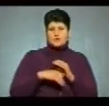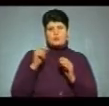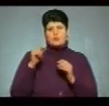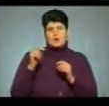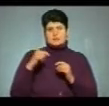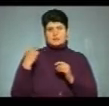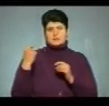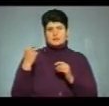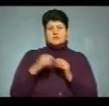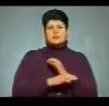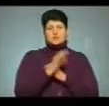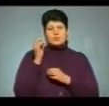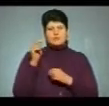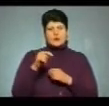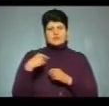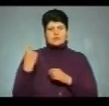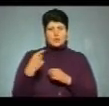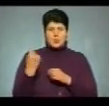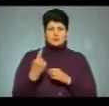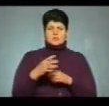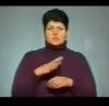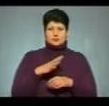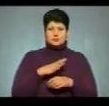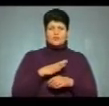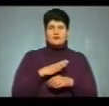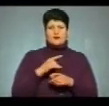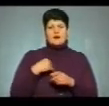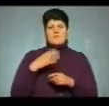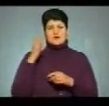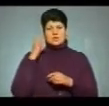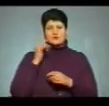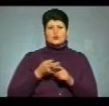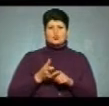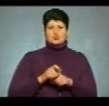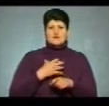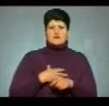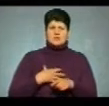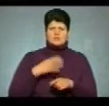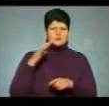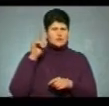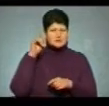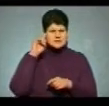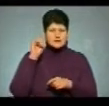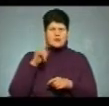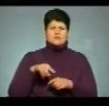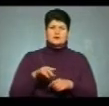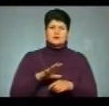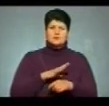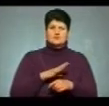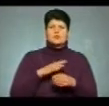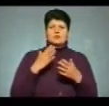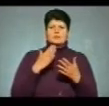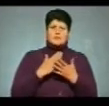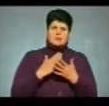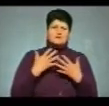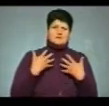року. Я вважаю, що це дуже важливо. І всі люди, які знають, які пережили втрату, які